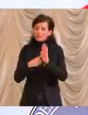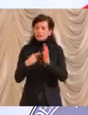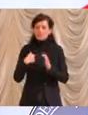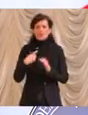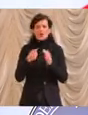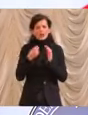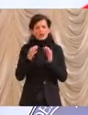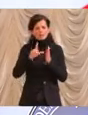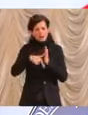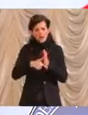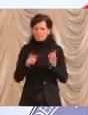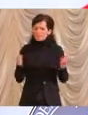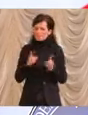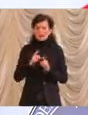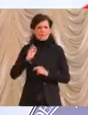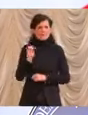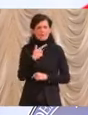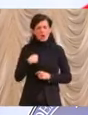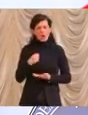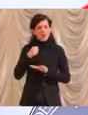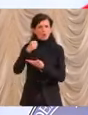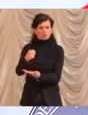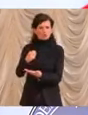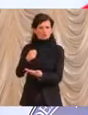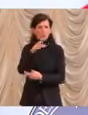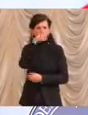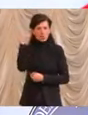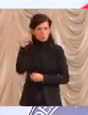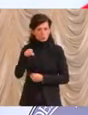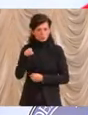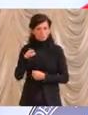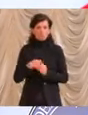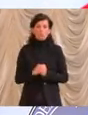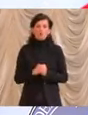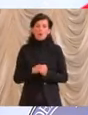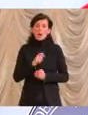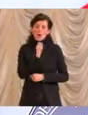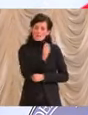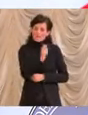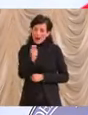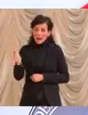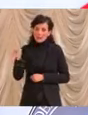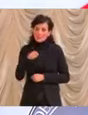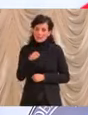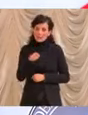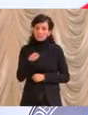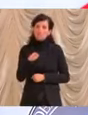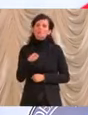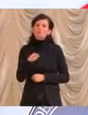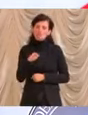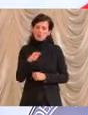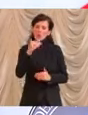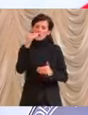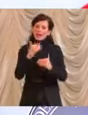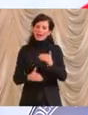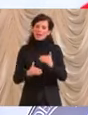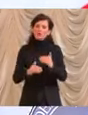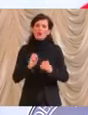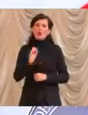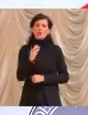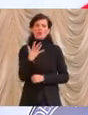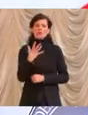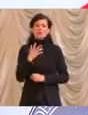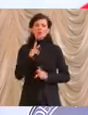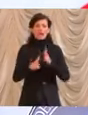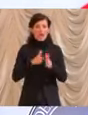tempo possibile. Un grande sforzo perché tutti questi pagamenti siano formalizzati possibilmente entro il 15